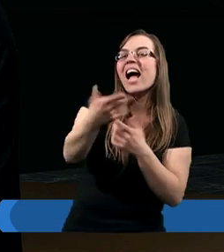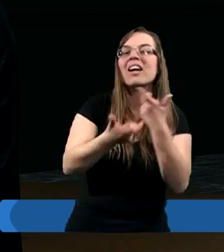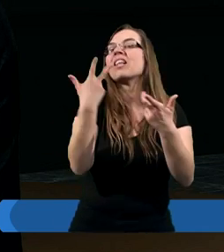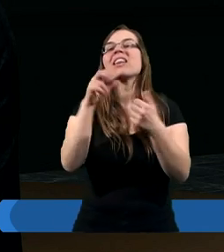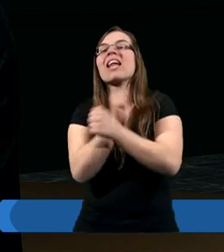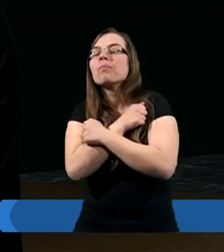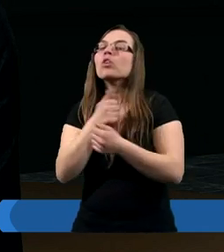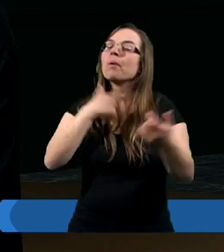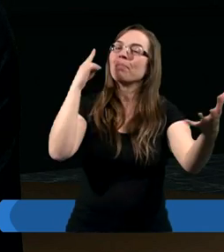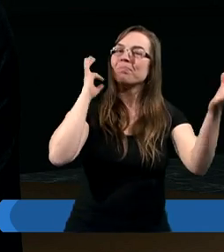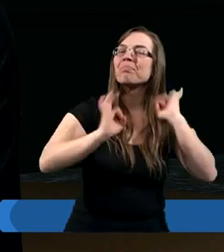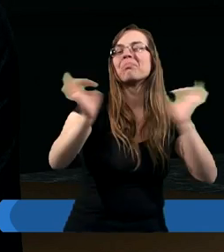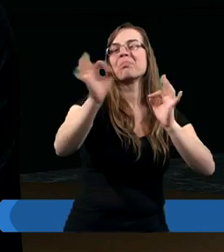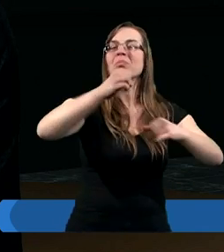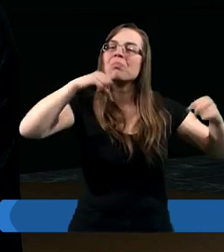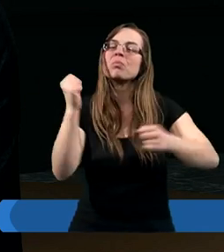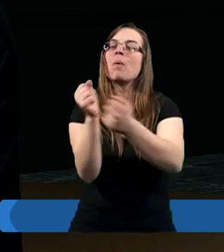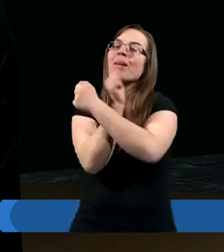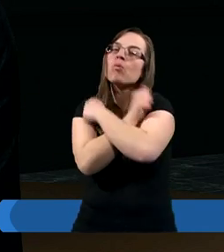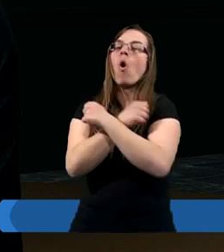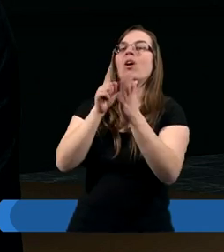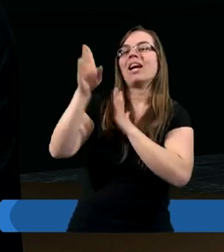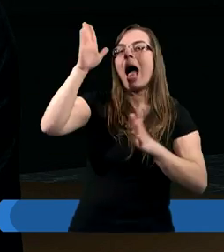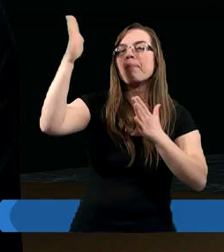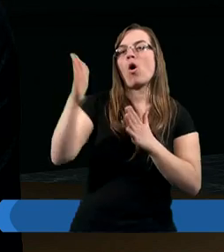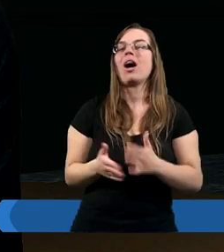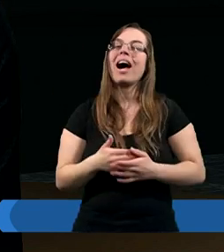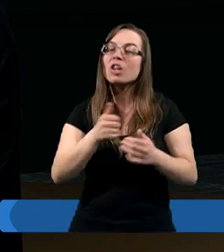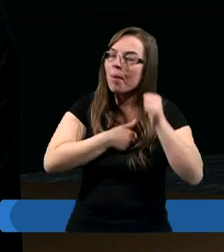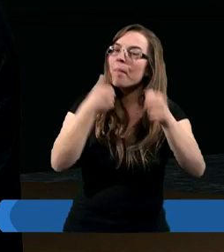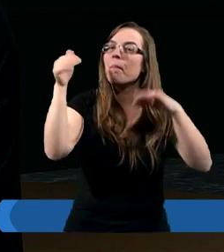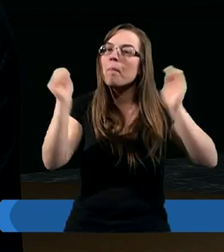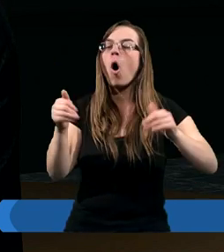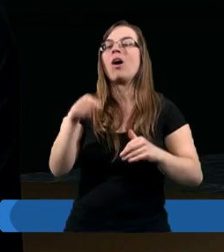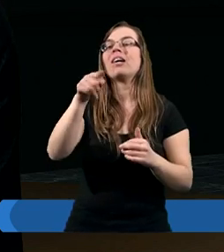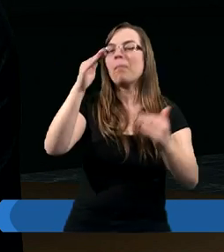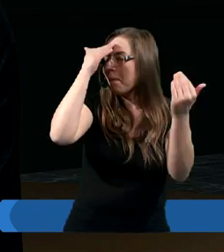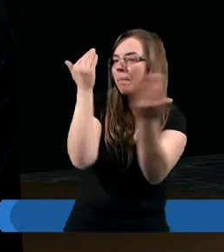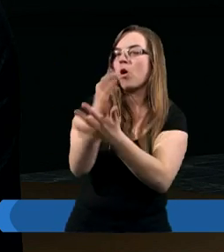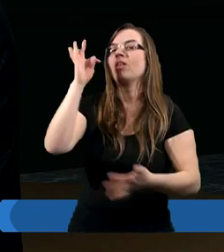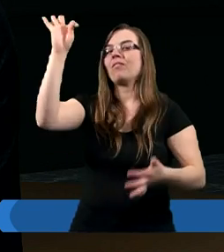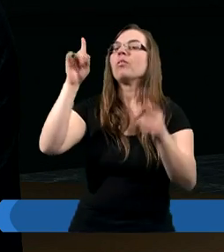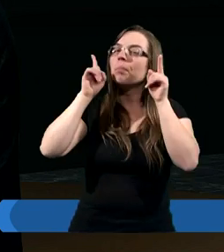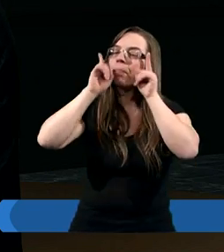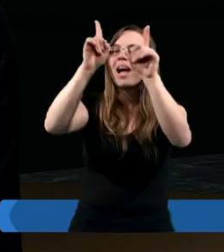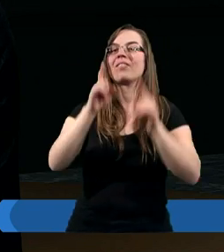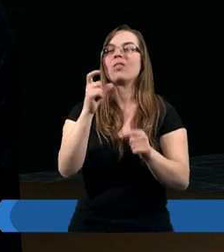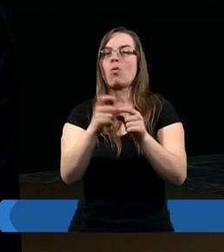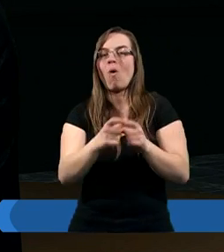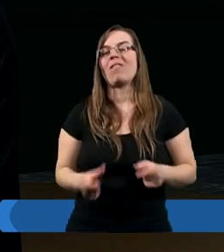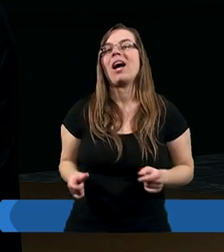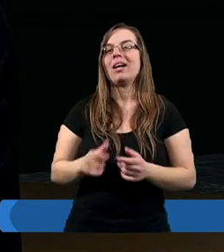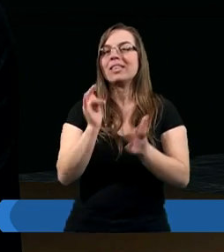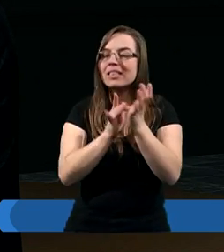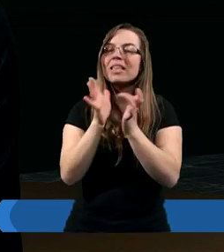nie z miłości, żeby doświadczyli właśnie tej łaski i mogli poznać prawdziwe piękno